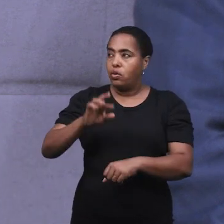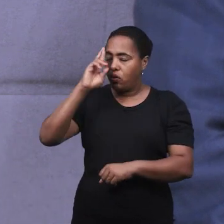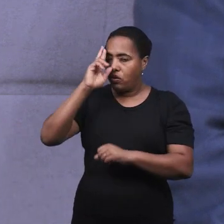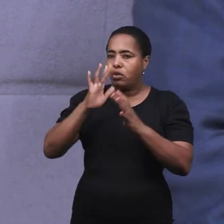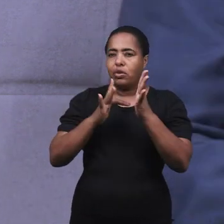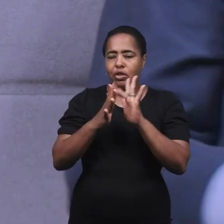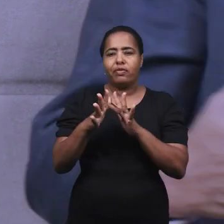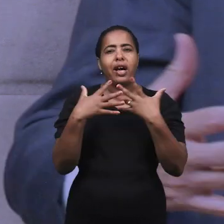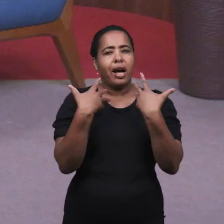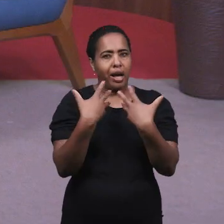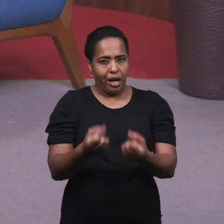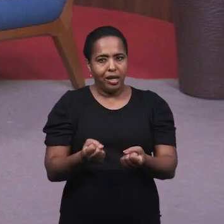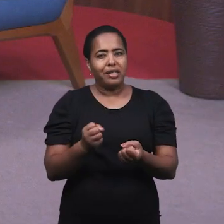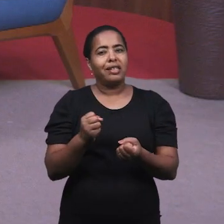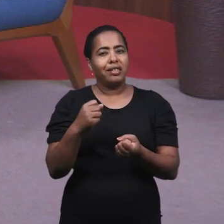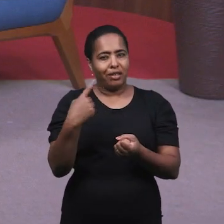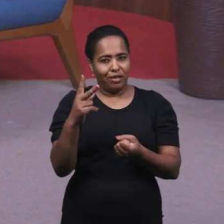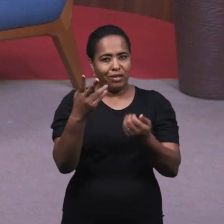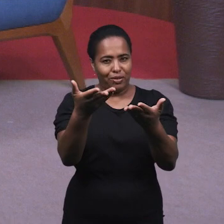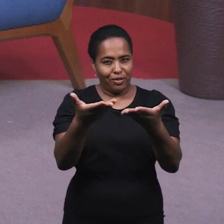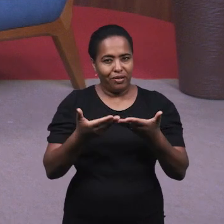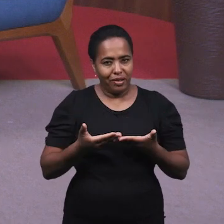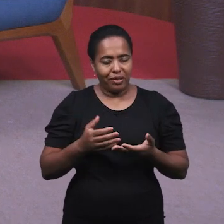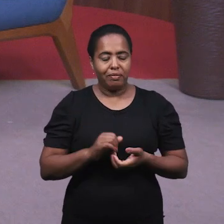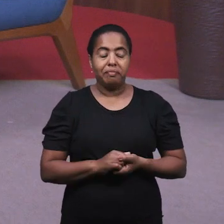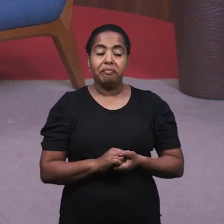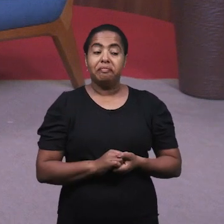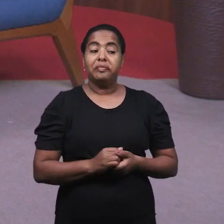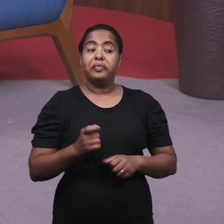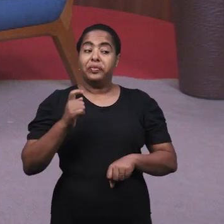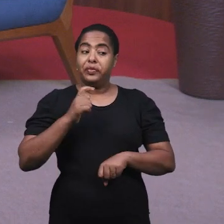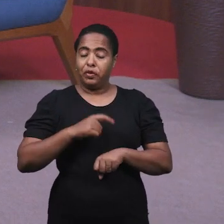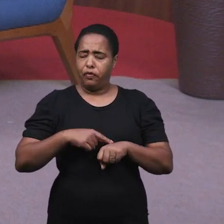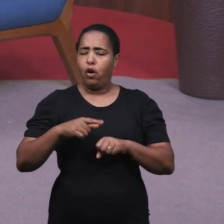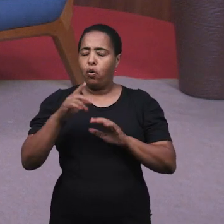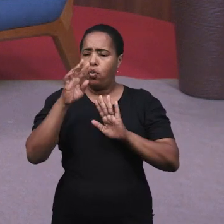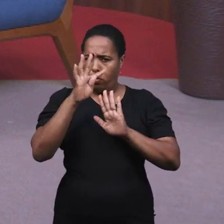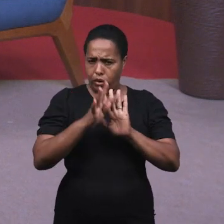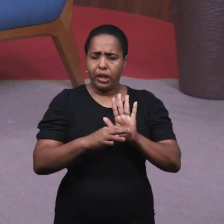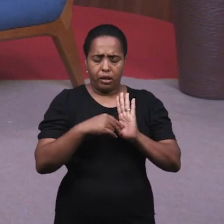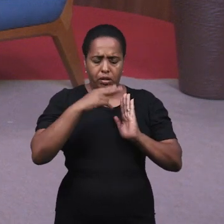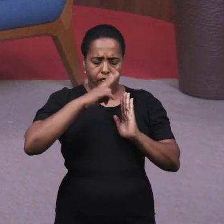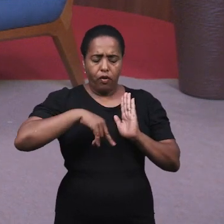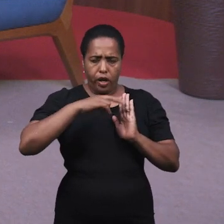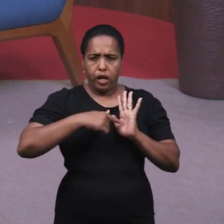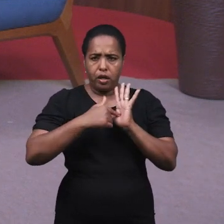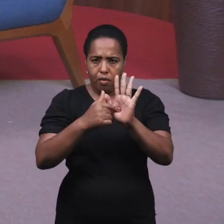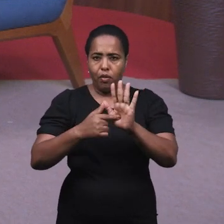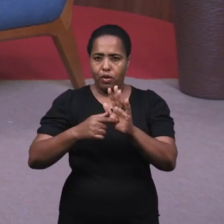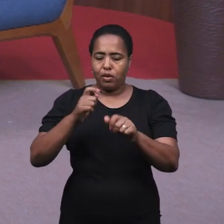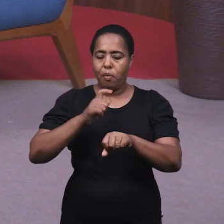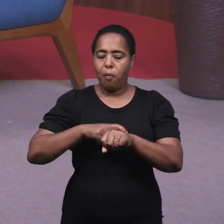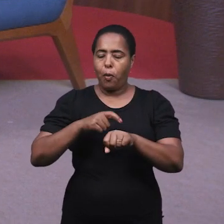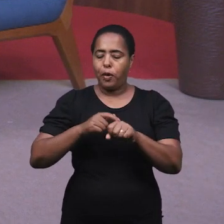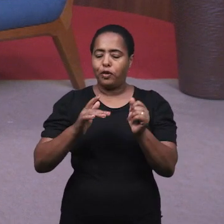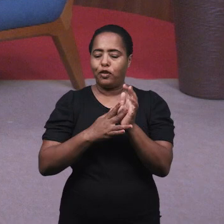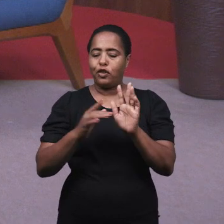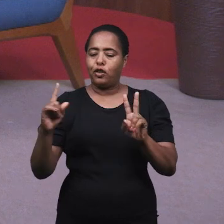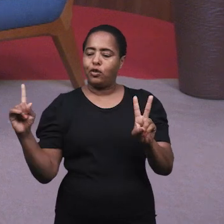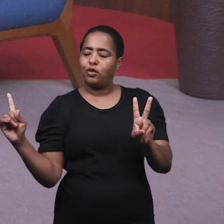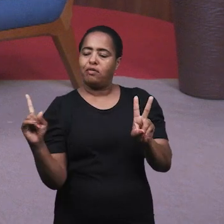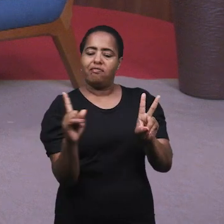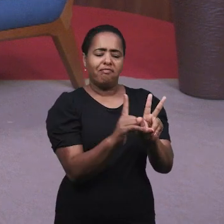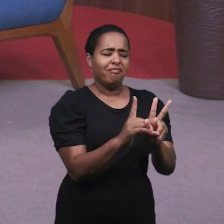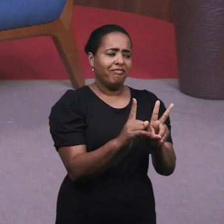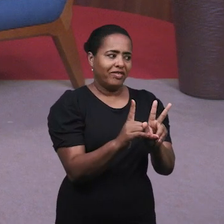maison, nous allons lire un texte qui parle sur le moment où Jésus se présente, parce que c'est un texte merveilleux. Luc 24,